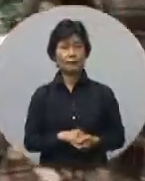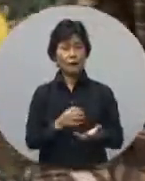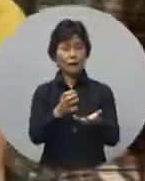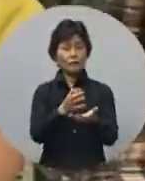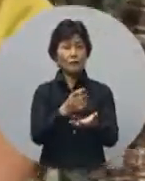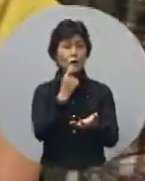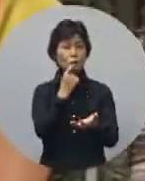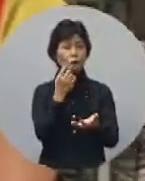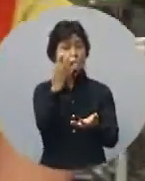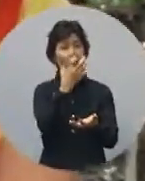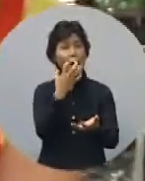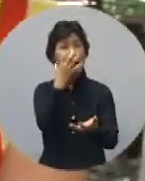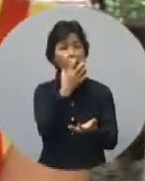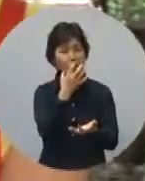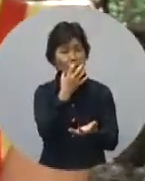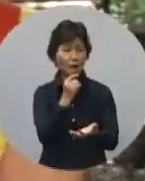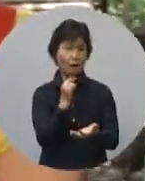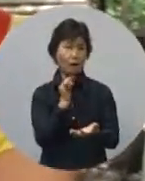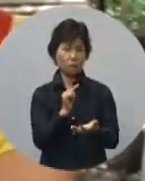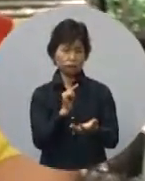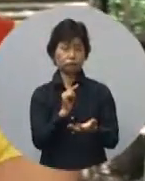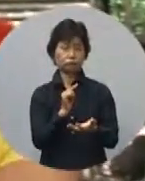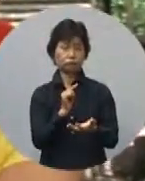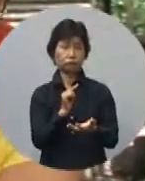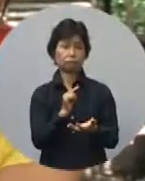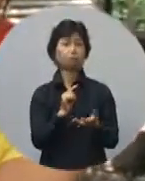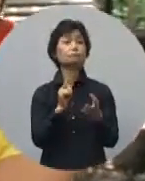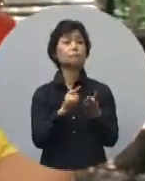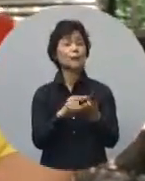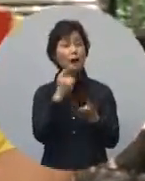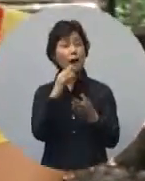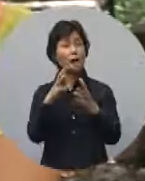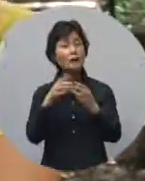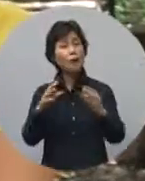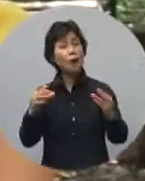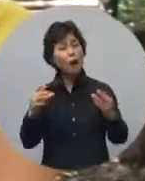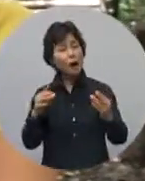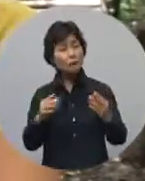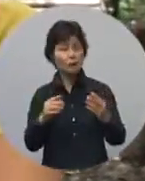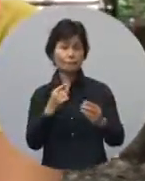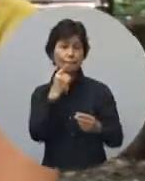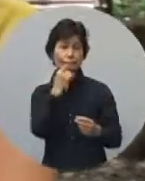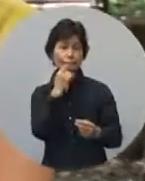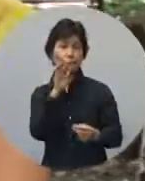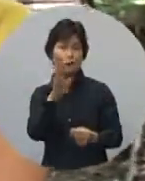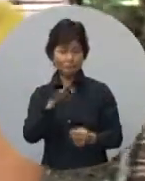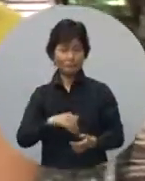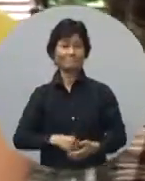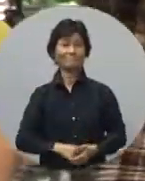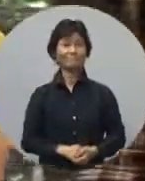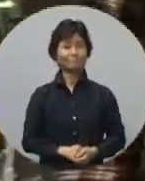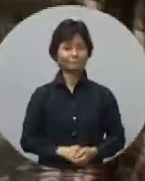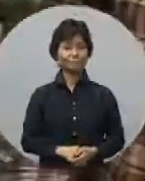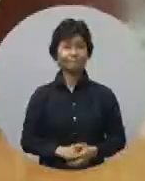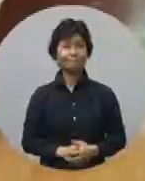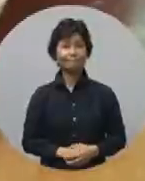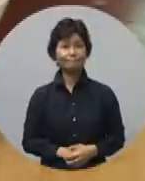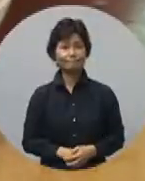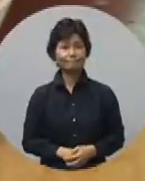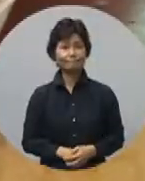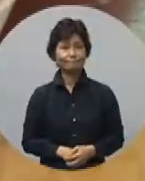根の辛みが出て、 はい、 また辛みと柔らかさがちょっと出ますね。 辛みと柔らかさが出ますね、